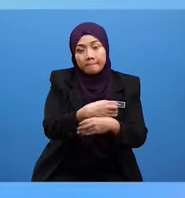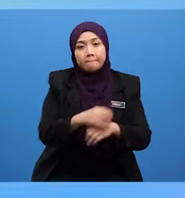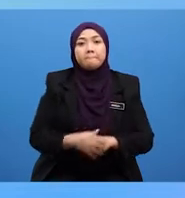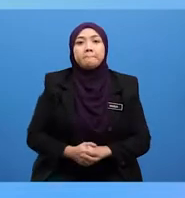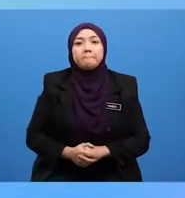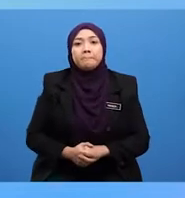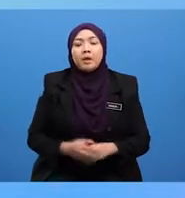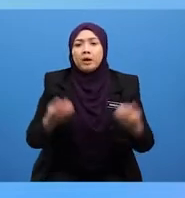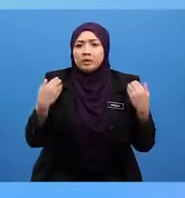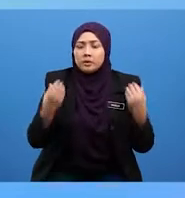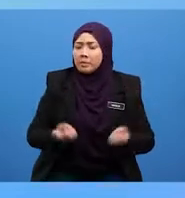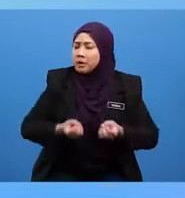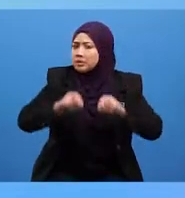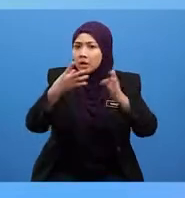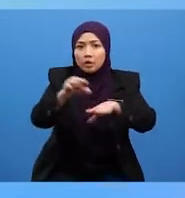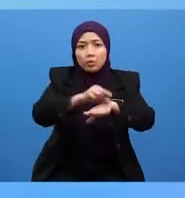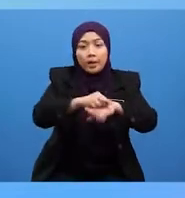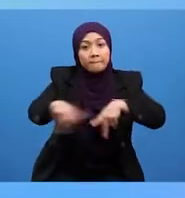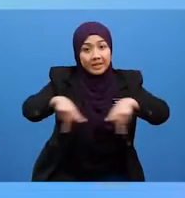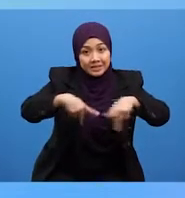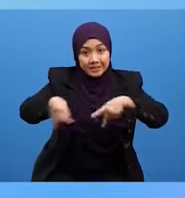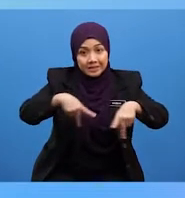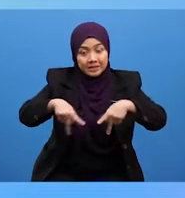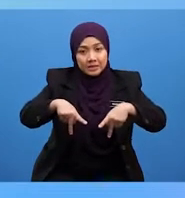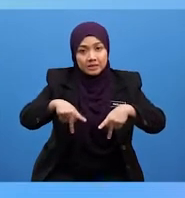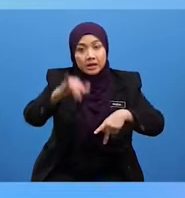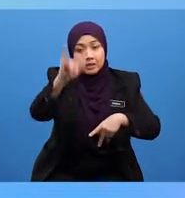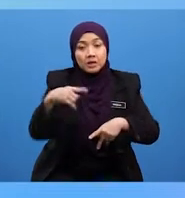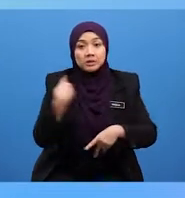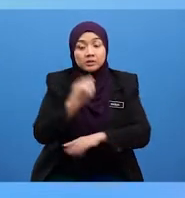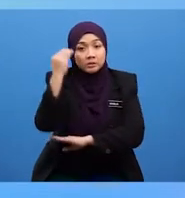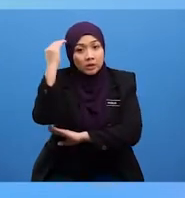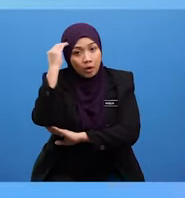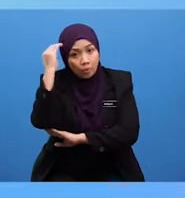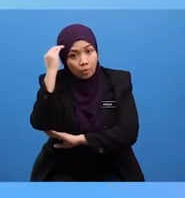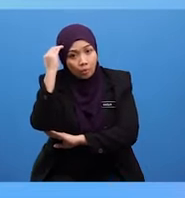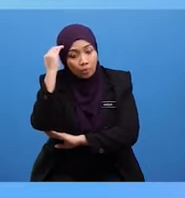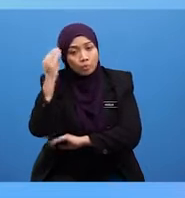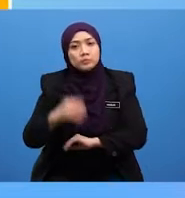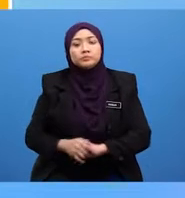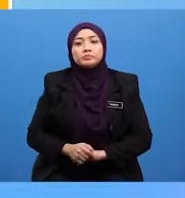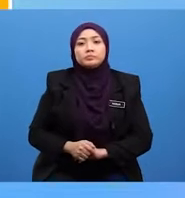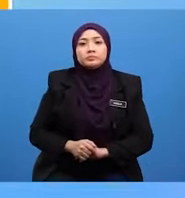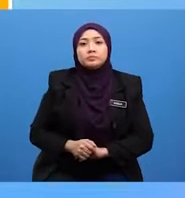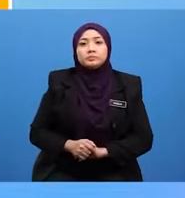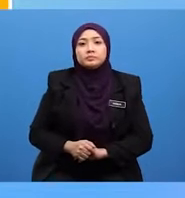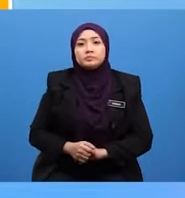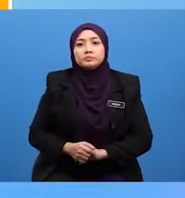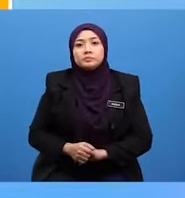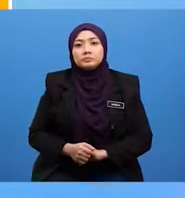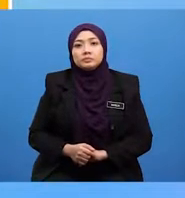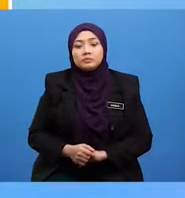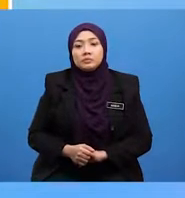kegunaan plastik telah ditemui dan dipercayai potensi kegunaannya